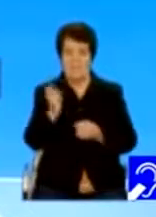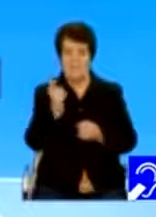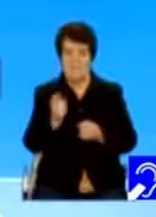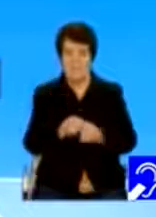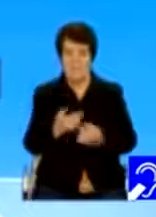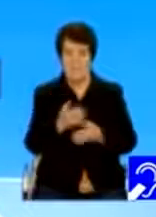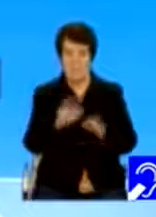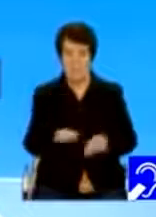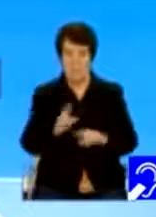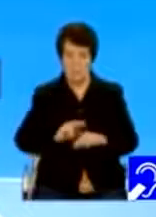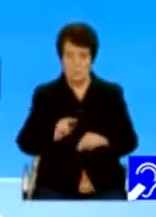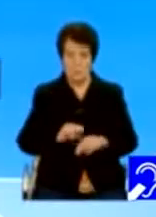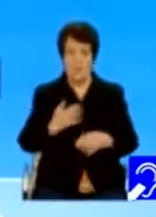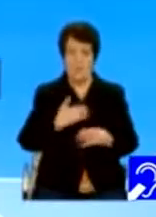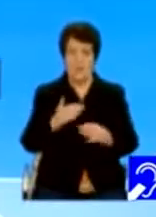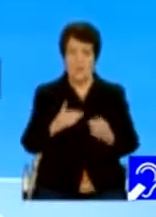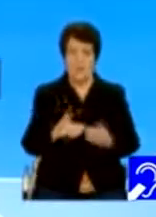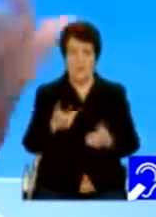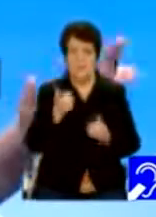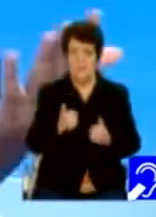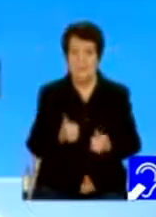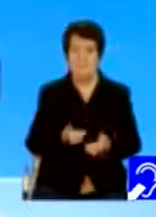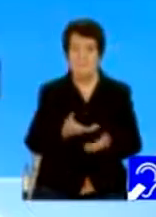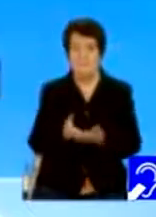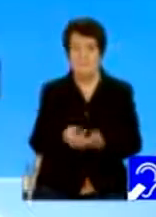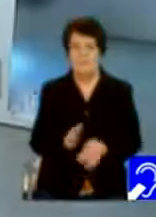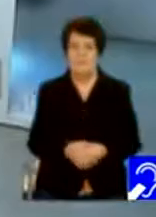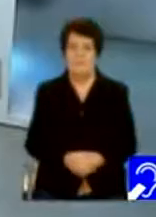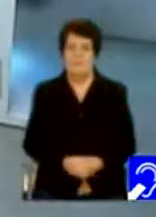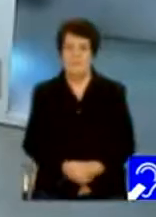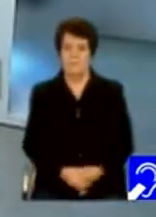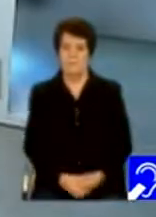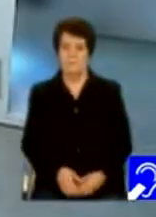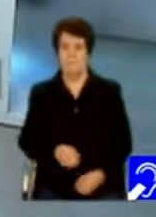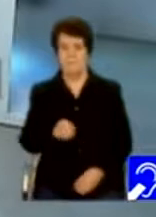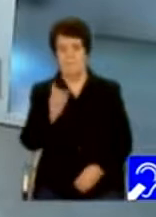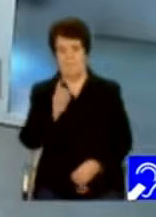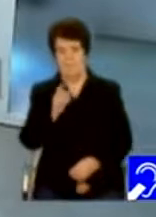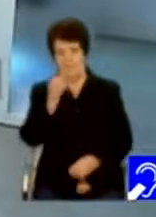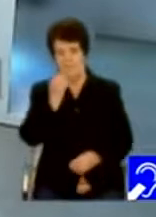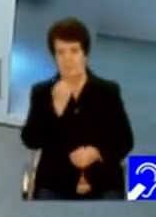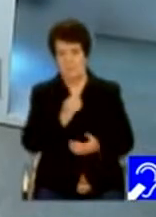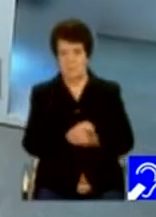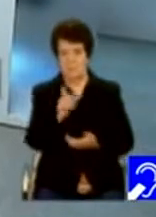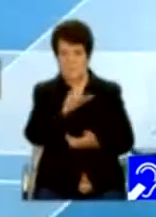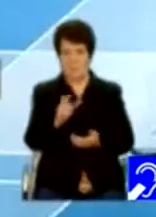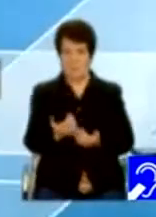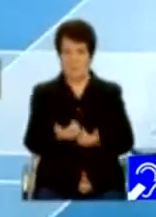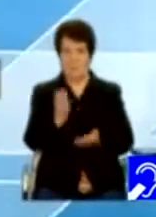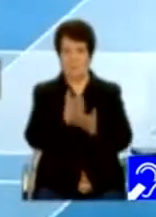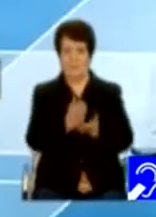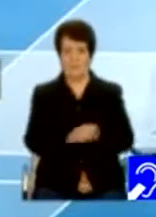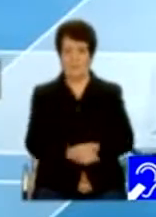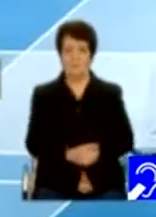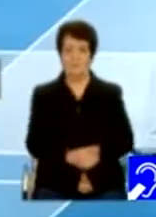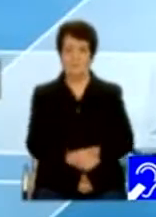antreprenorilor și locuri de muncă la noi acasă bine plătite. Mulțumesc, haideți să vedem ce întreabă oamenii direct, de opiniile culese de